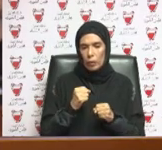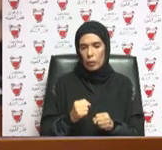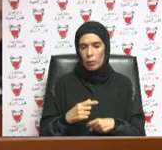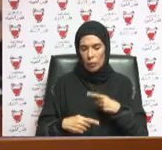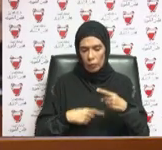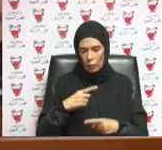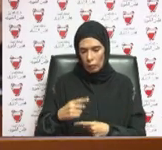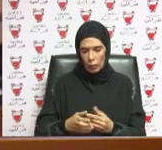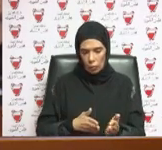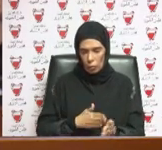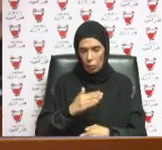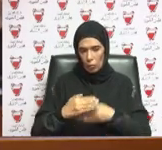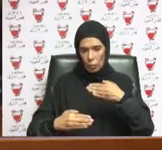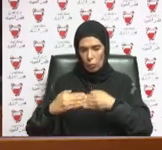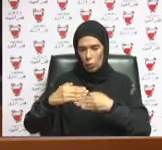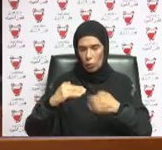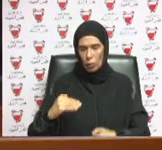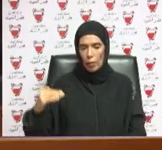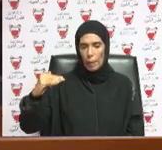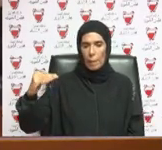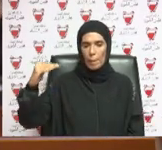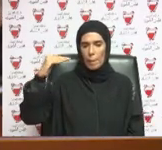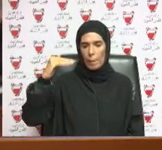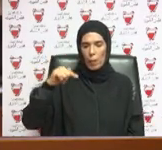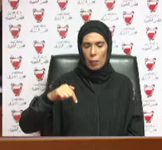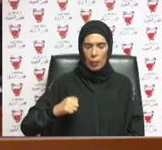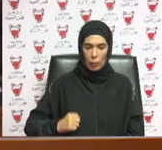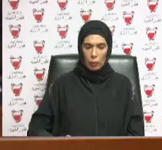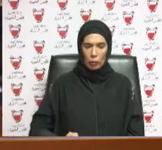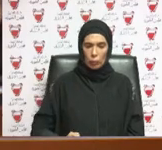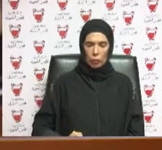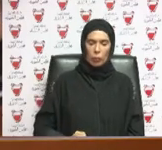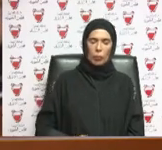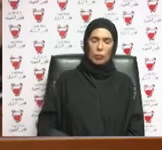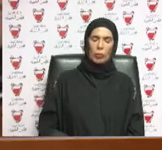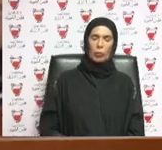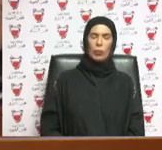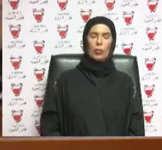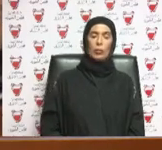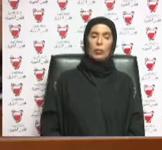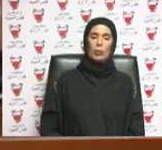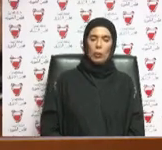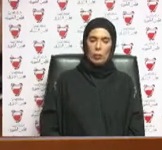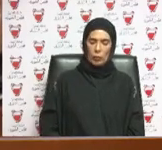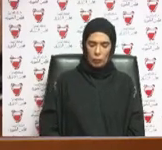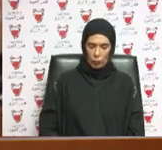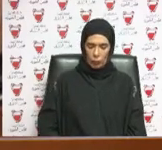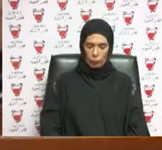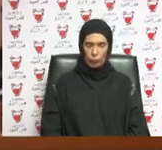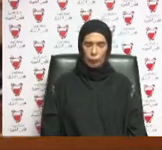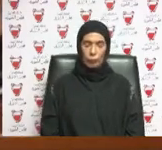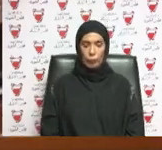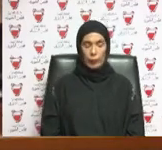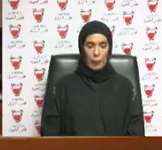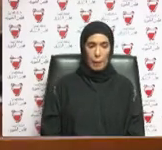مواصلة مسيرة البناء والتقدم في وطننا العزيز. إنه نعم المولى ونعم البصير، وإنا لله وإنا إليه